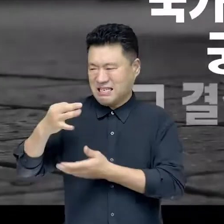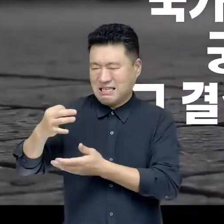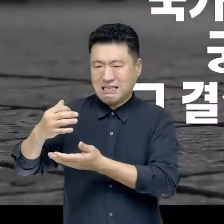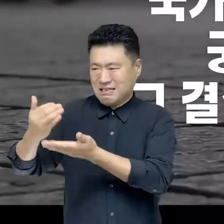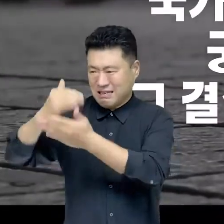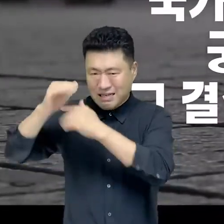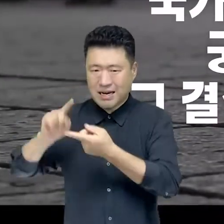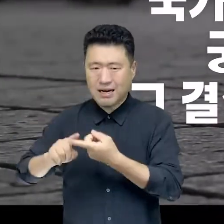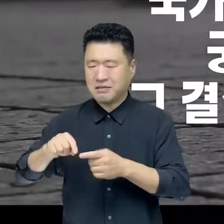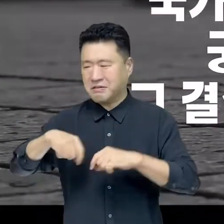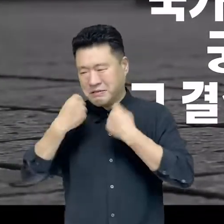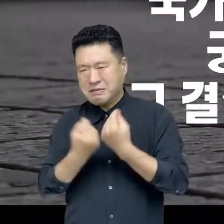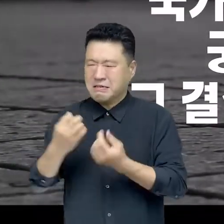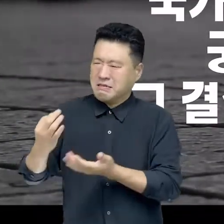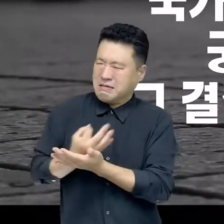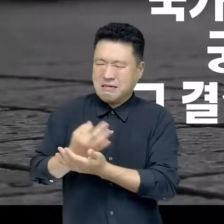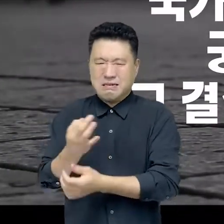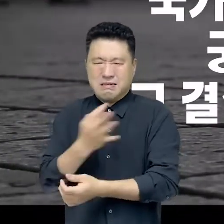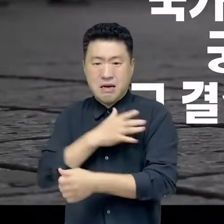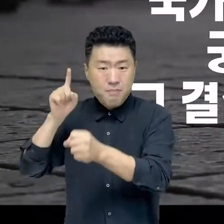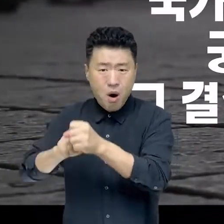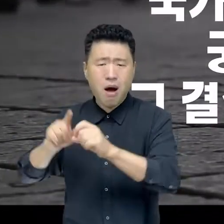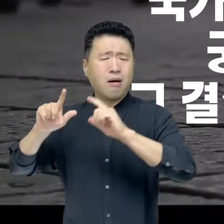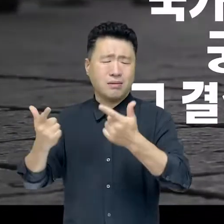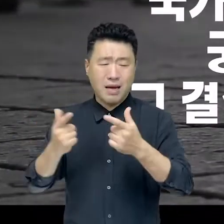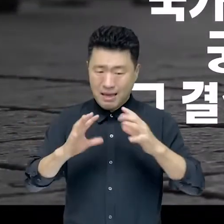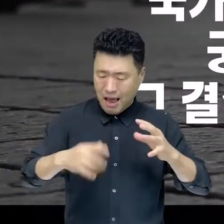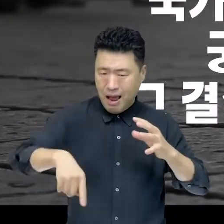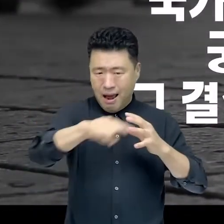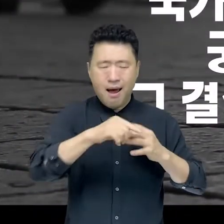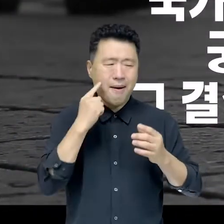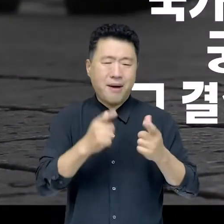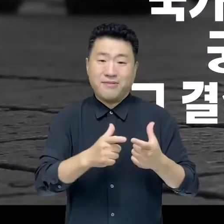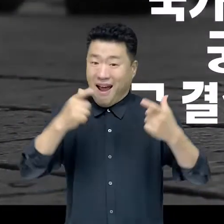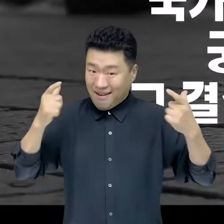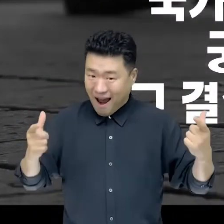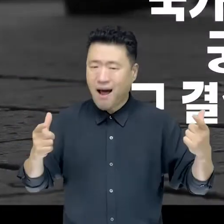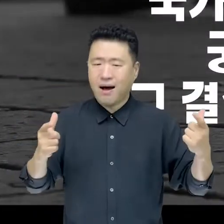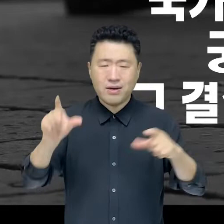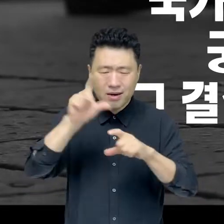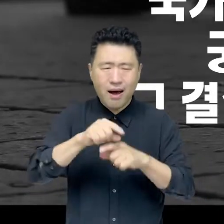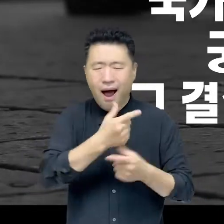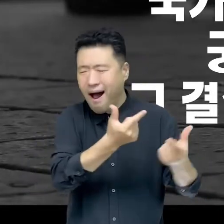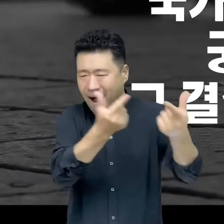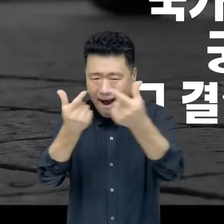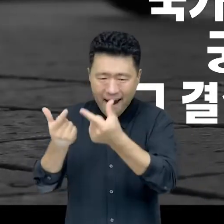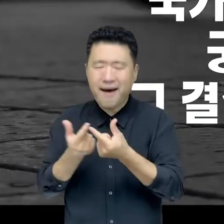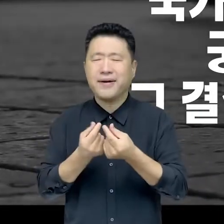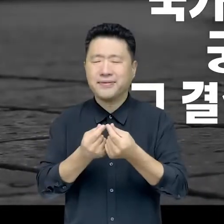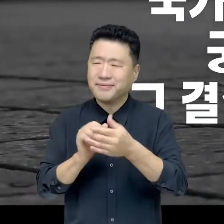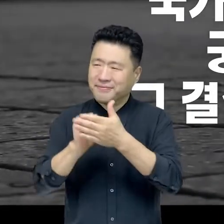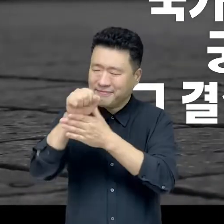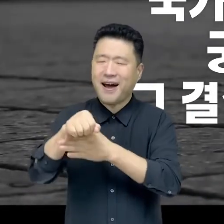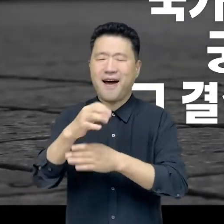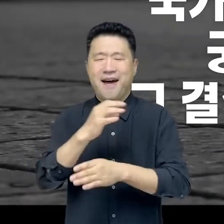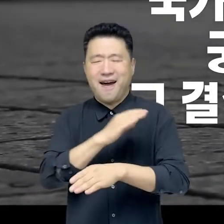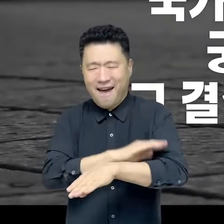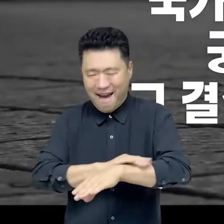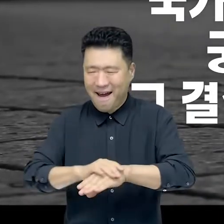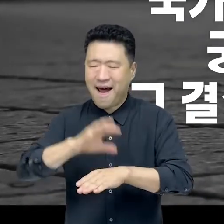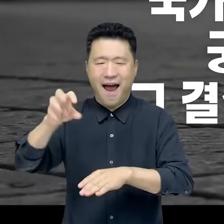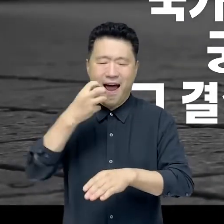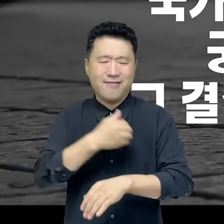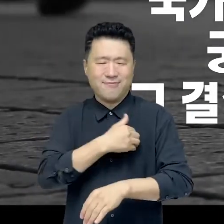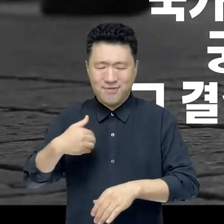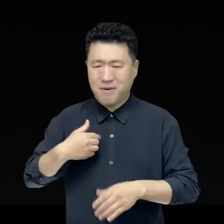자본주의의 목적은 개인의 부를 늘리는 데 있는 것이 아니다. 국가의 부 전체를 늘리고 궁극적으로 모두가 그 결실을